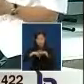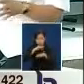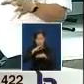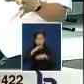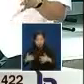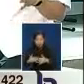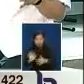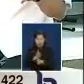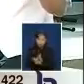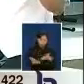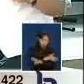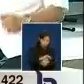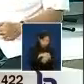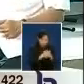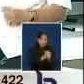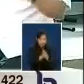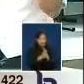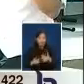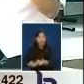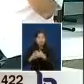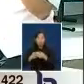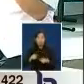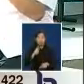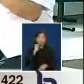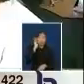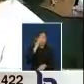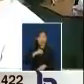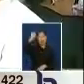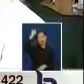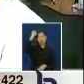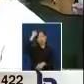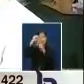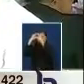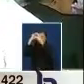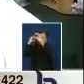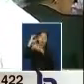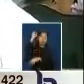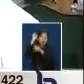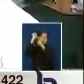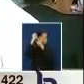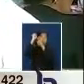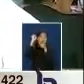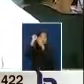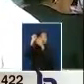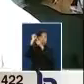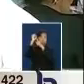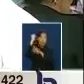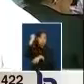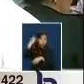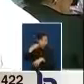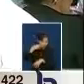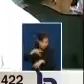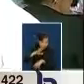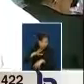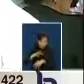ไม่ใช่มือนะไปจับห้อยรถเมย์หัวรถเมย์มาถึงก็ไว้ไงครับ ก่อนลูกไม่ได้ คืออันนี้ตัวเองต้องมีพฤติกรรมตัวนี้